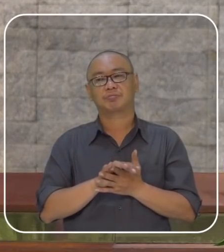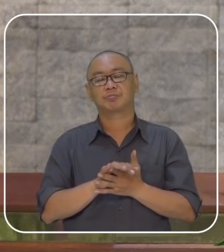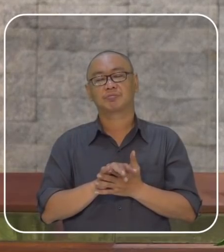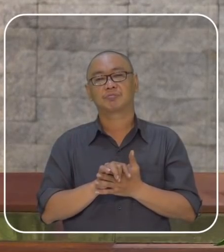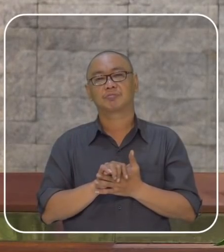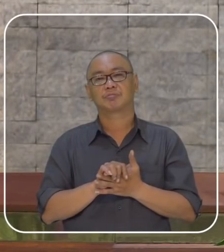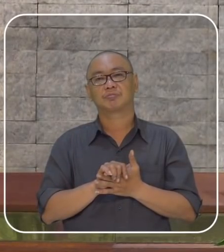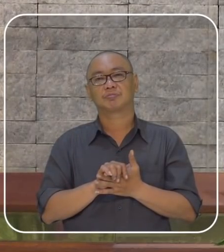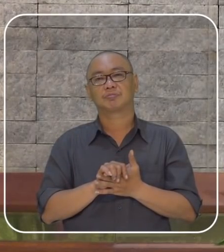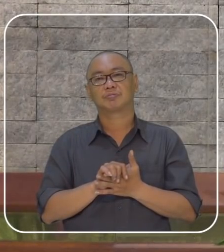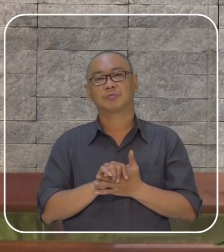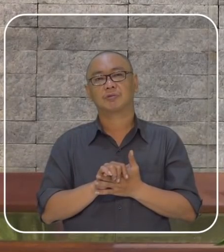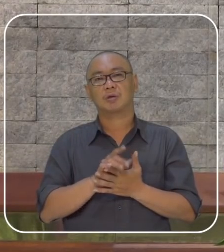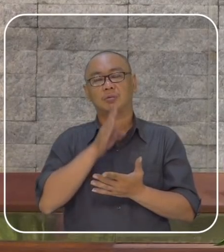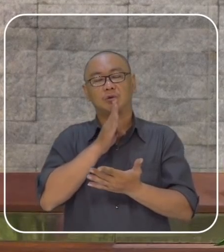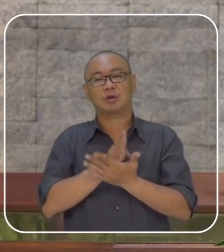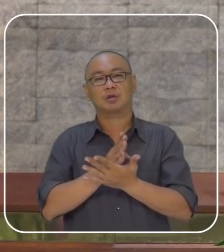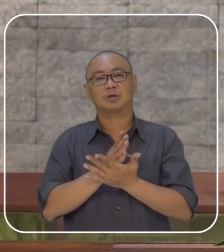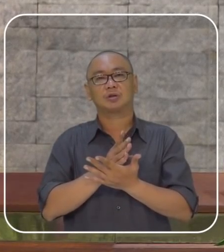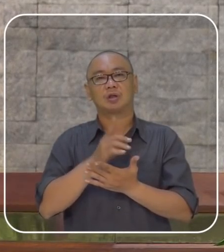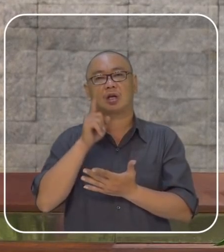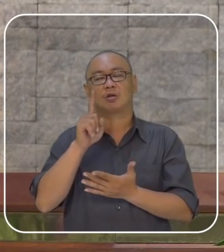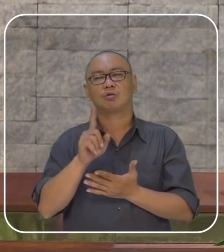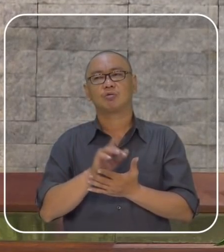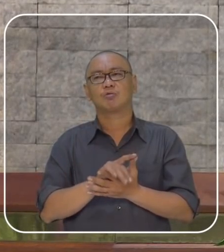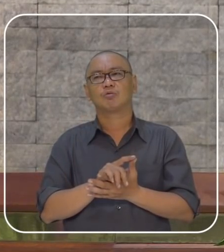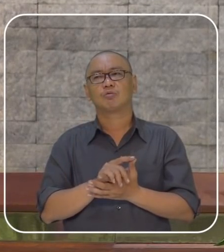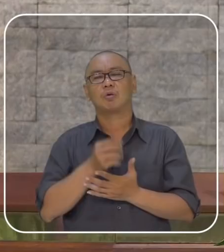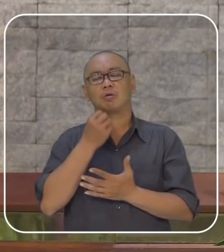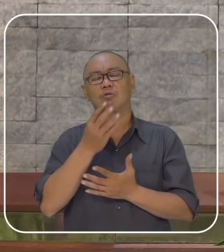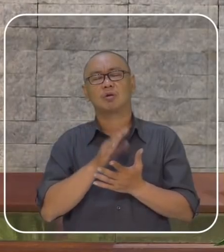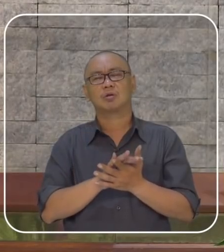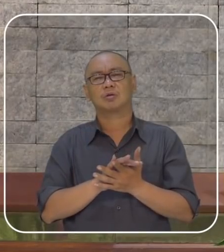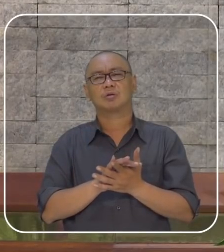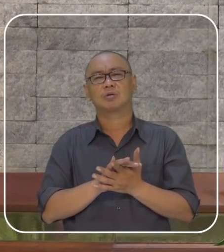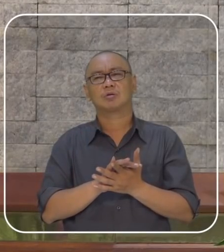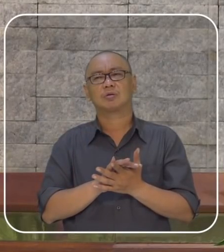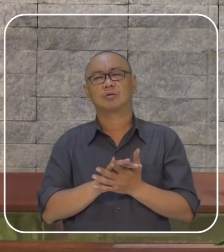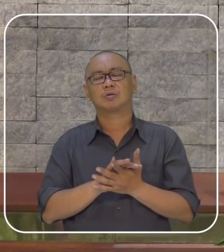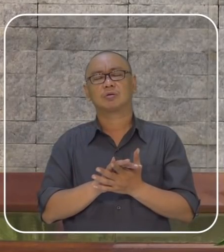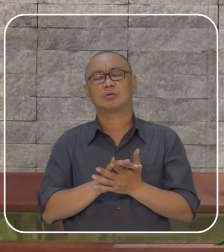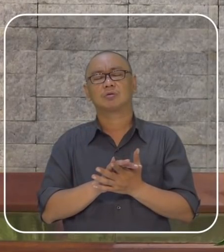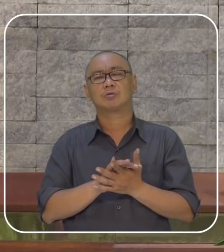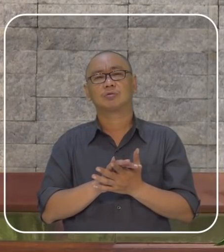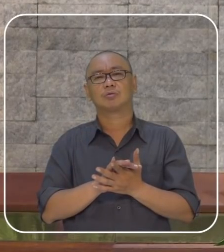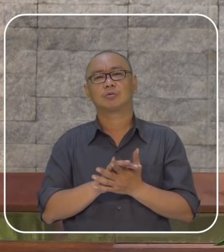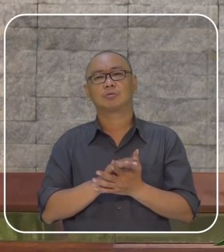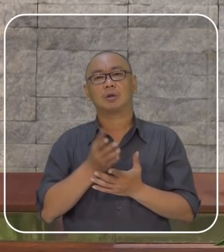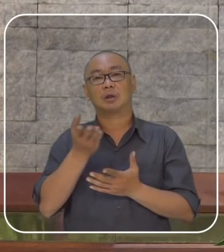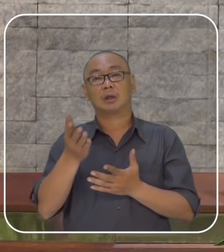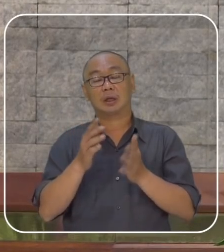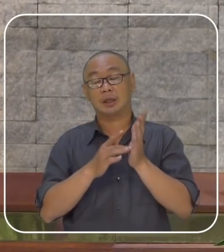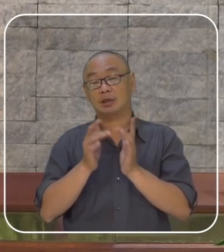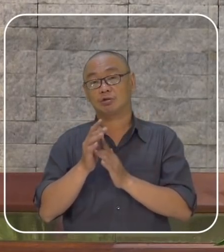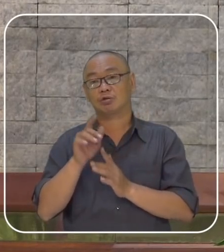sekaligus meneguhkan satu pengakuan terhadap Yesus bahwa dia adalah betul-betul